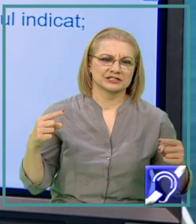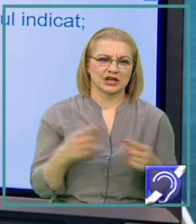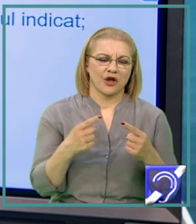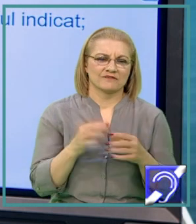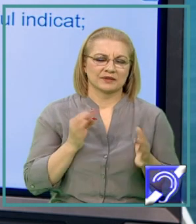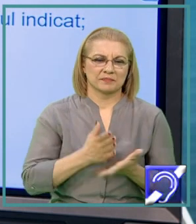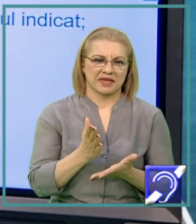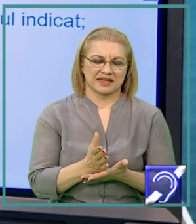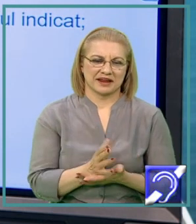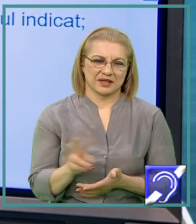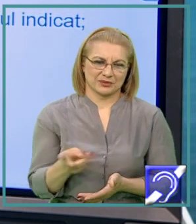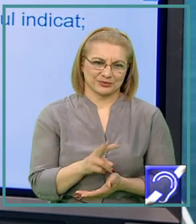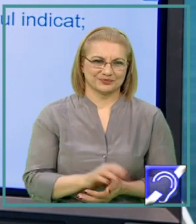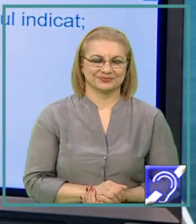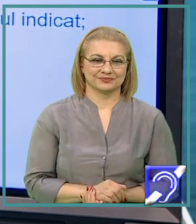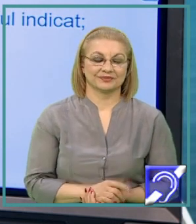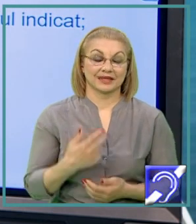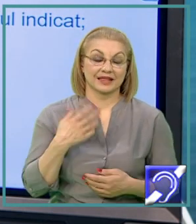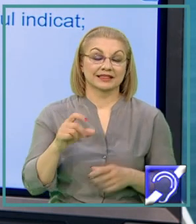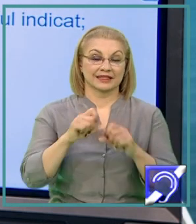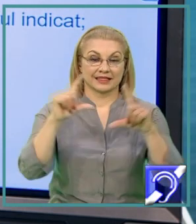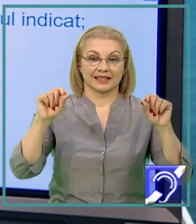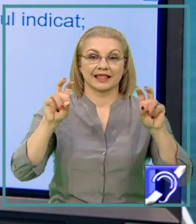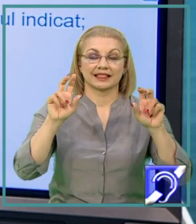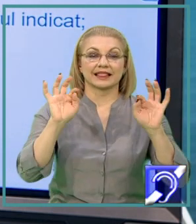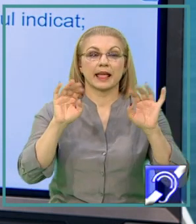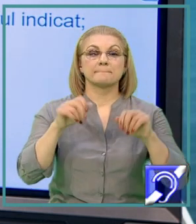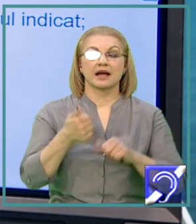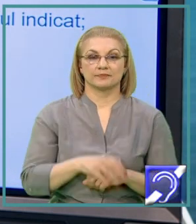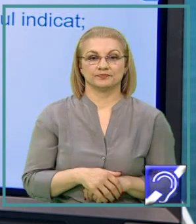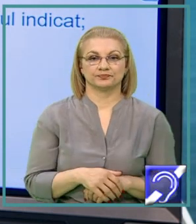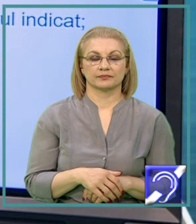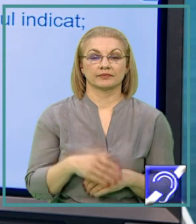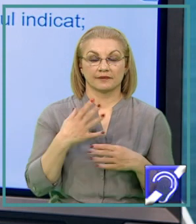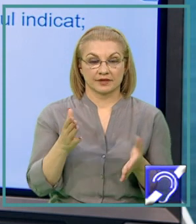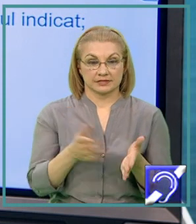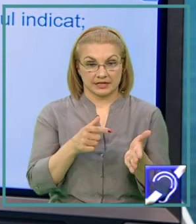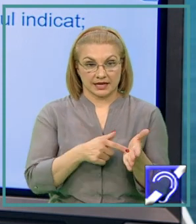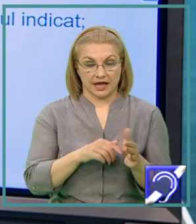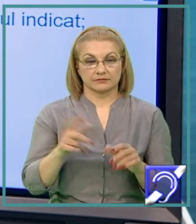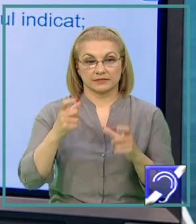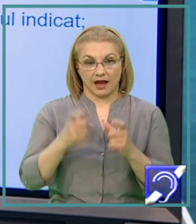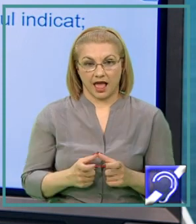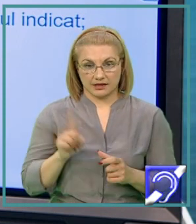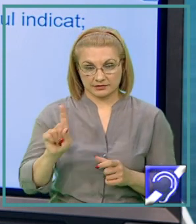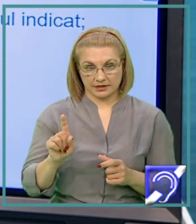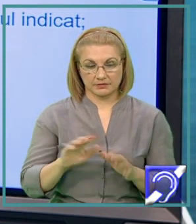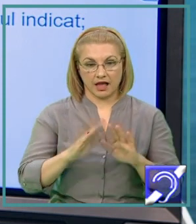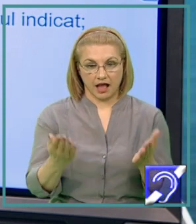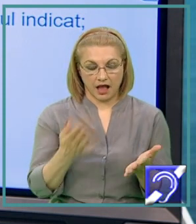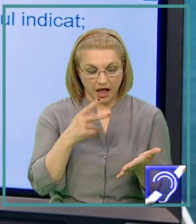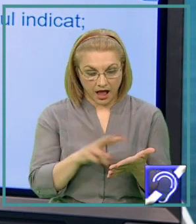temă, vă propun să plecați de la fragmentul din manualul pe care lucrați la clasă și